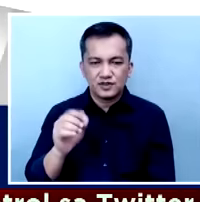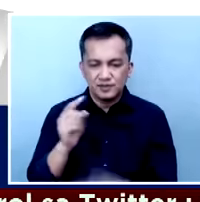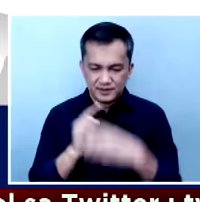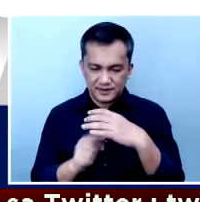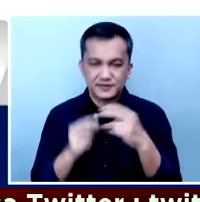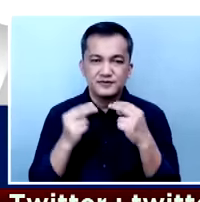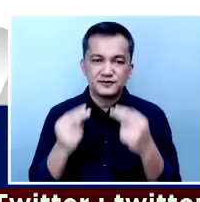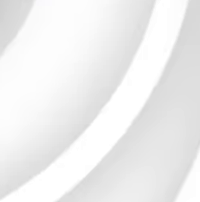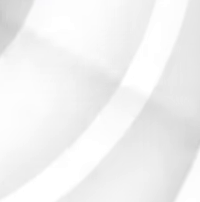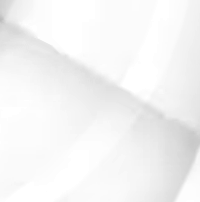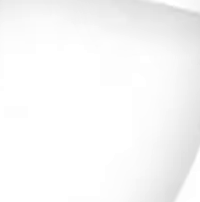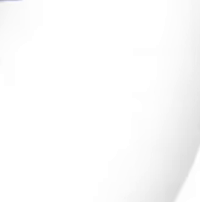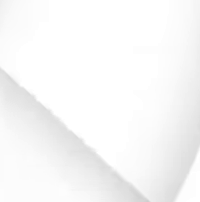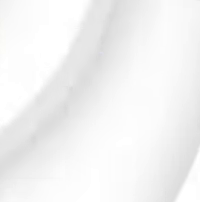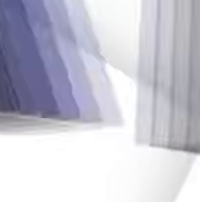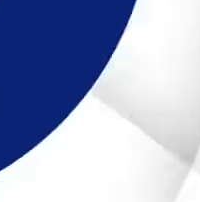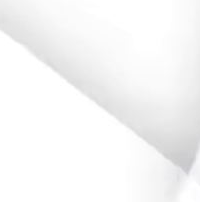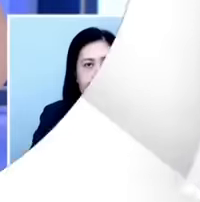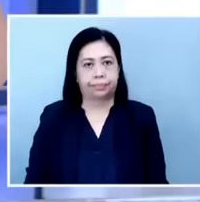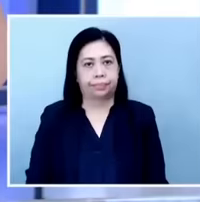News.